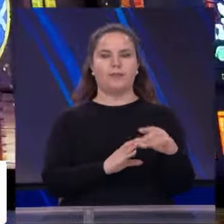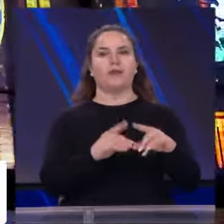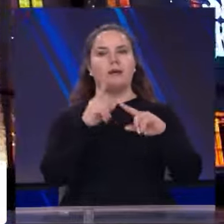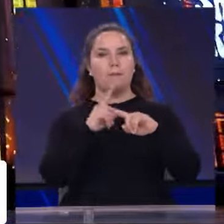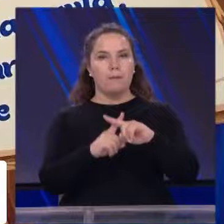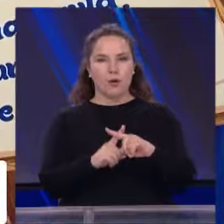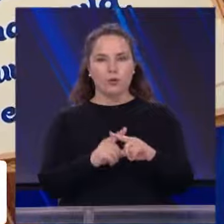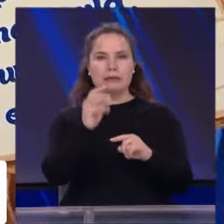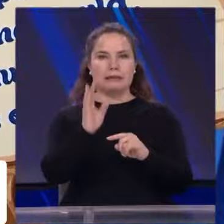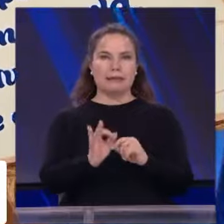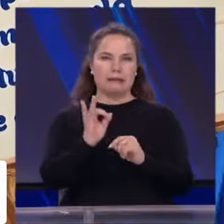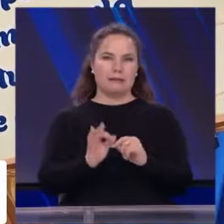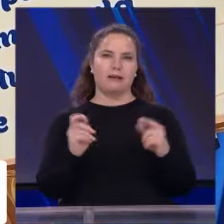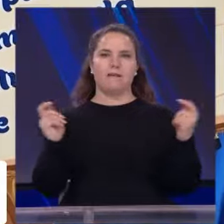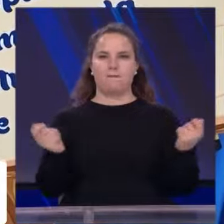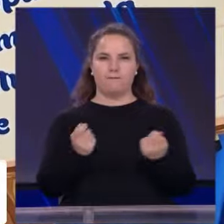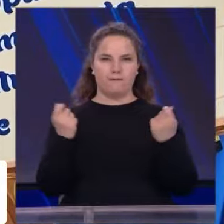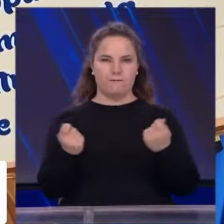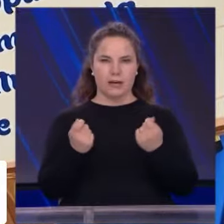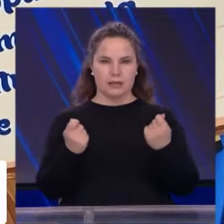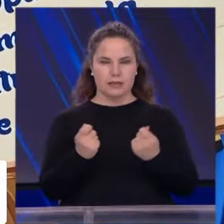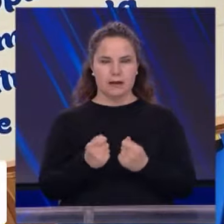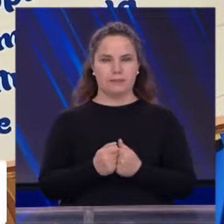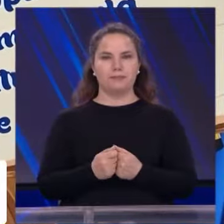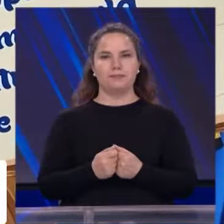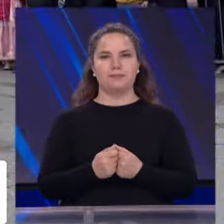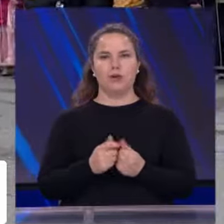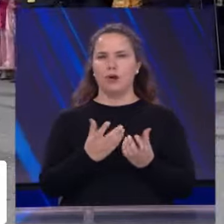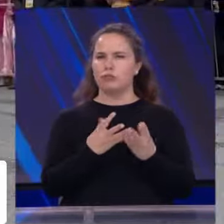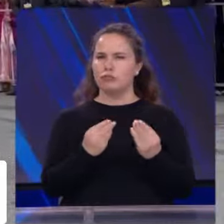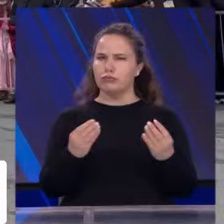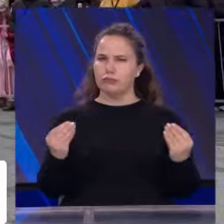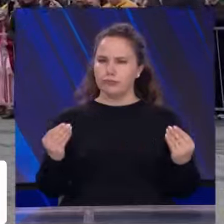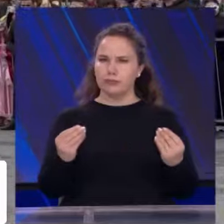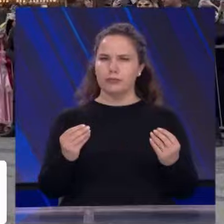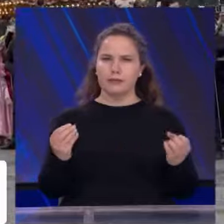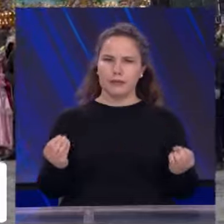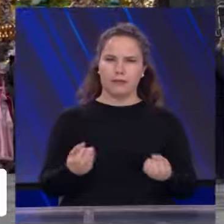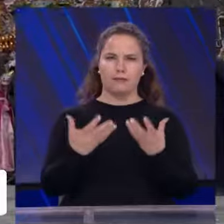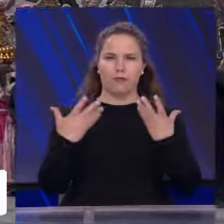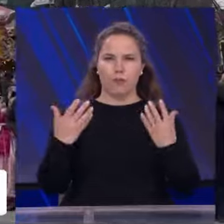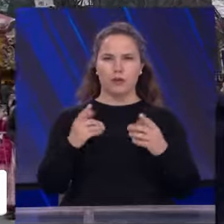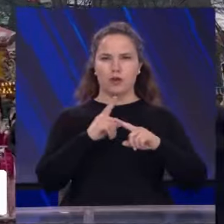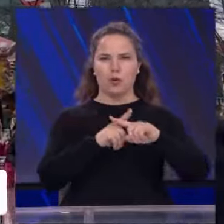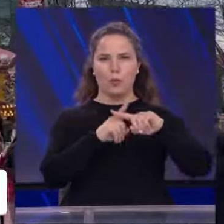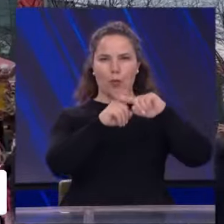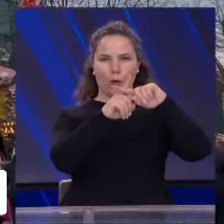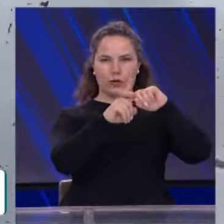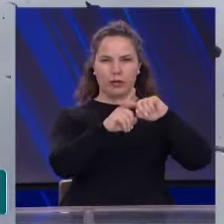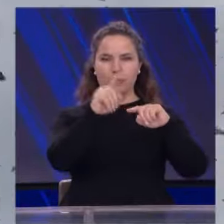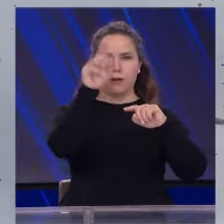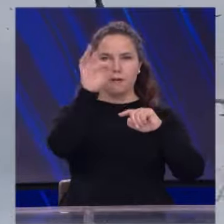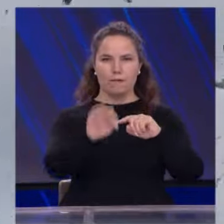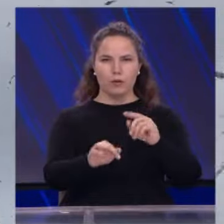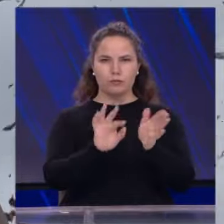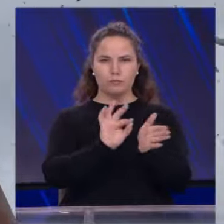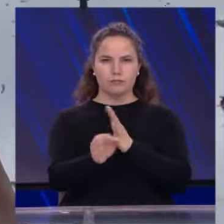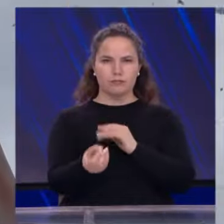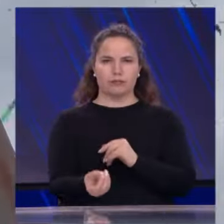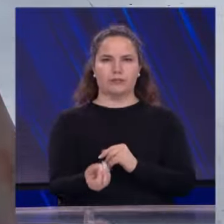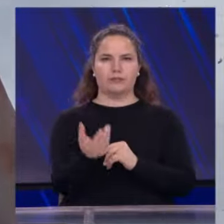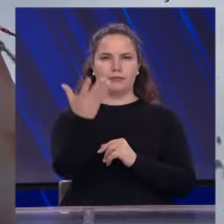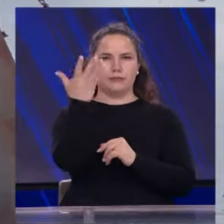të së dielës. Nuk munguan mesazhet sensibilizuese. E në fund, ceremonia tradicionale e djegjes së dordolecit, që simbolizon